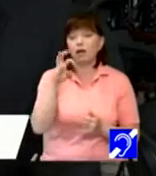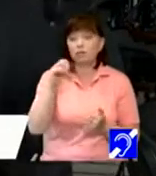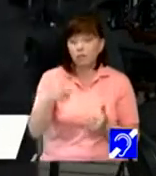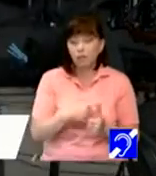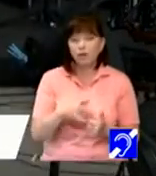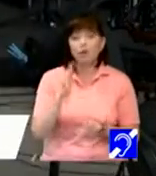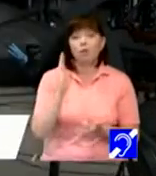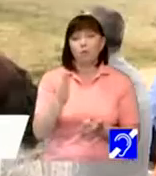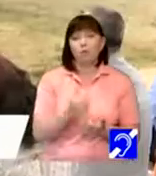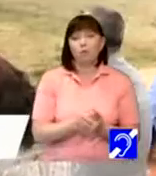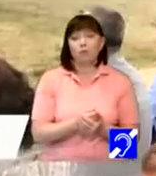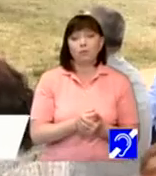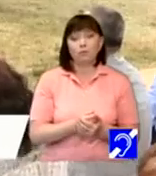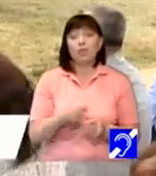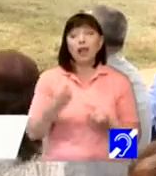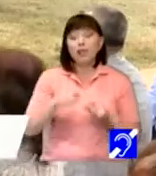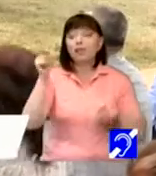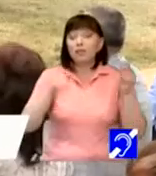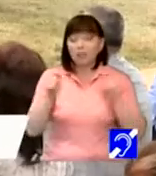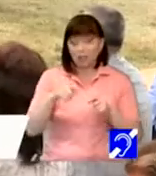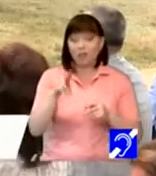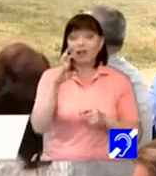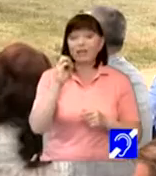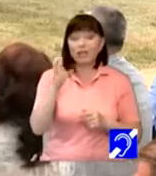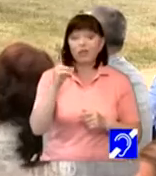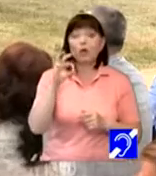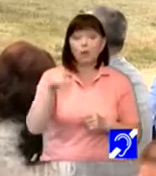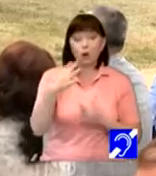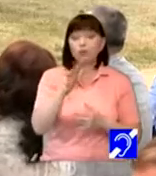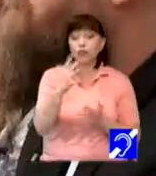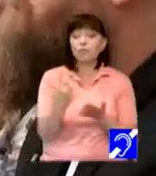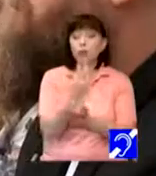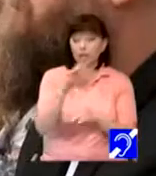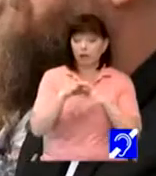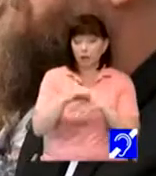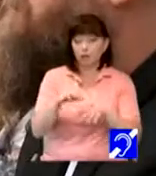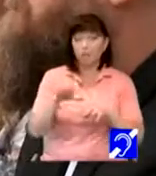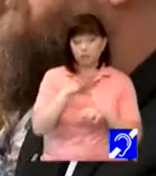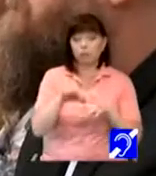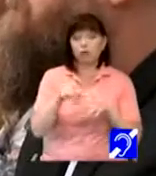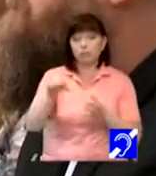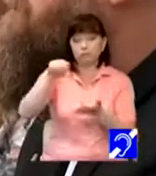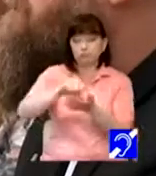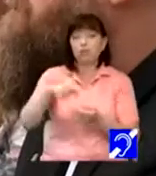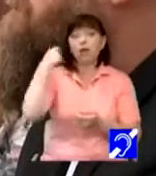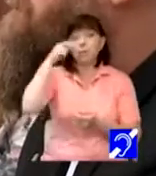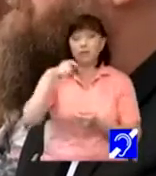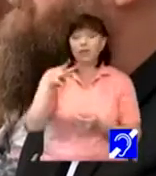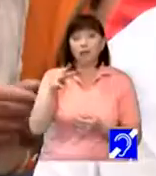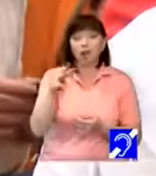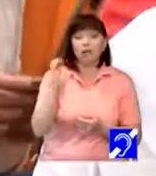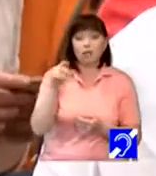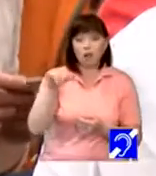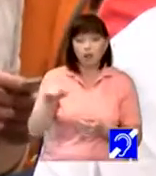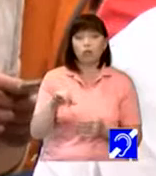va fi aria Toreadorului. Festivalul Descoperă este la 5-a ediție. La eveniment a participat și președintele alături de mama ei. Biletul pentru